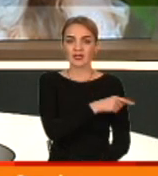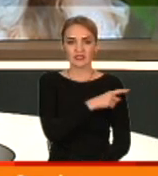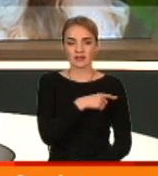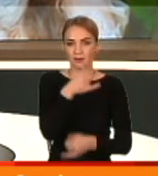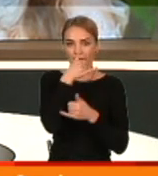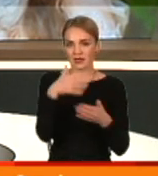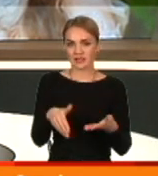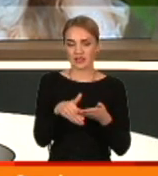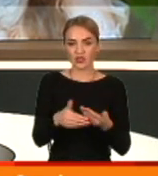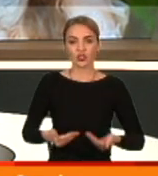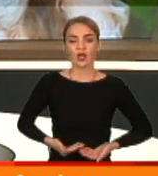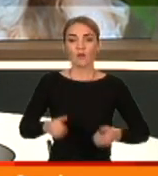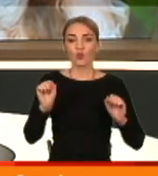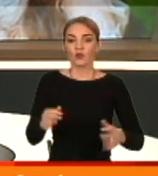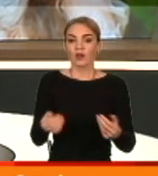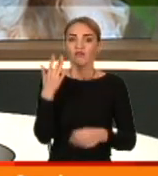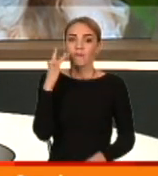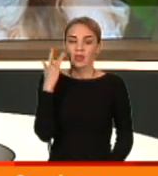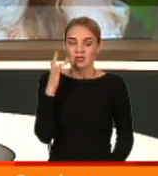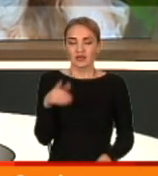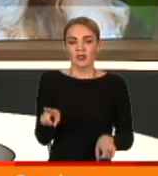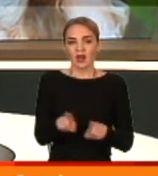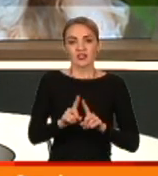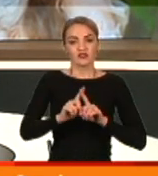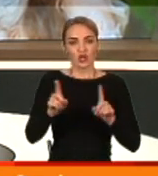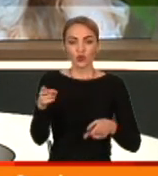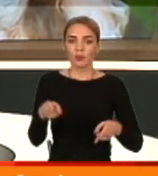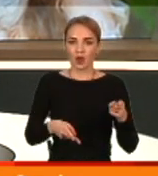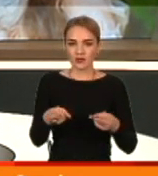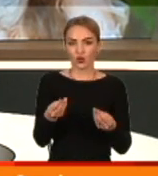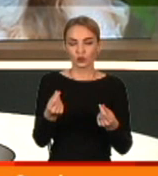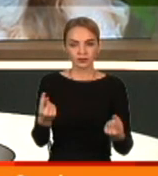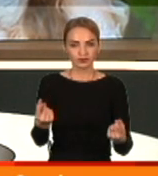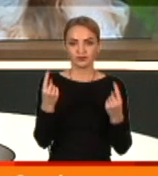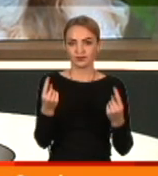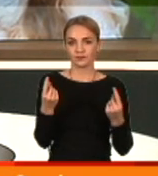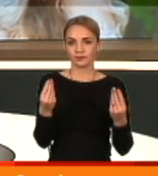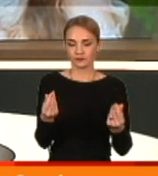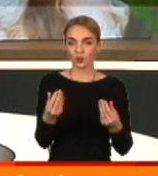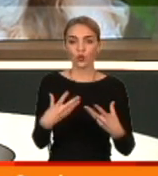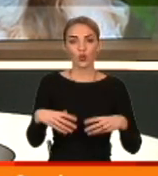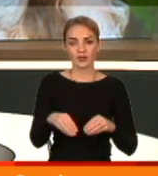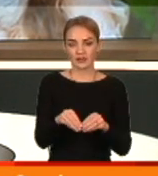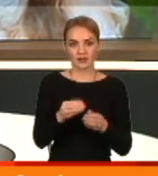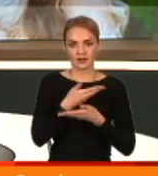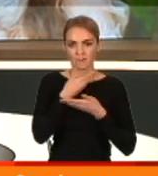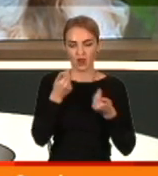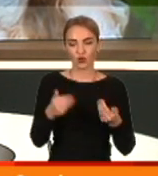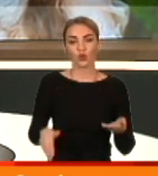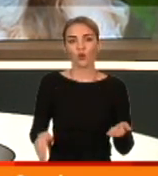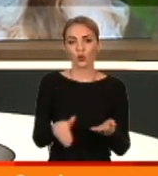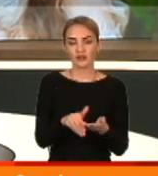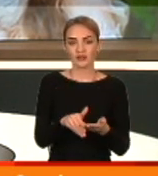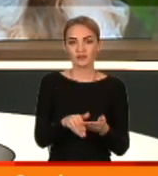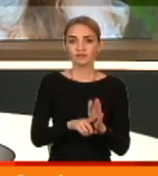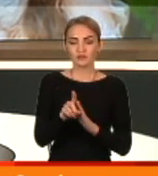вже безсила. Її життя можуть врятувати в Америці, але така незвичайна операція коштує колосальних грошей, яких у родини немає. Допомогти